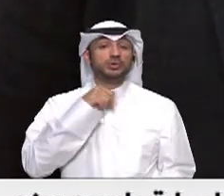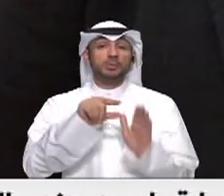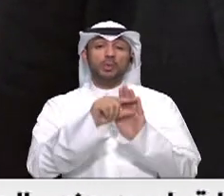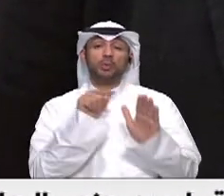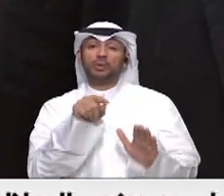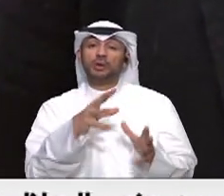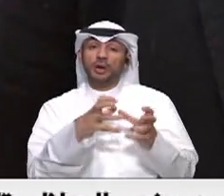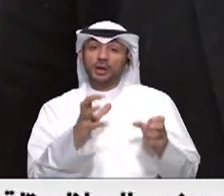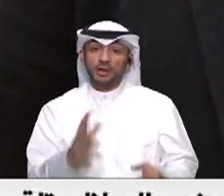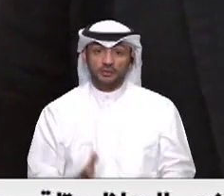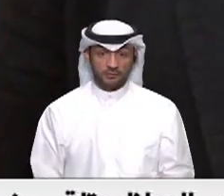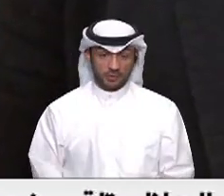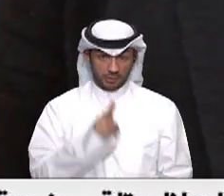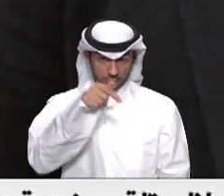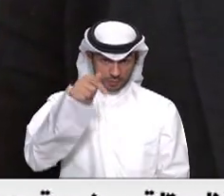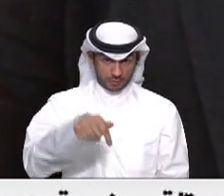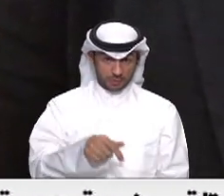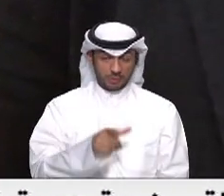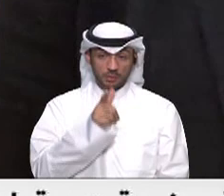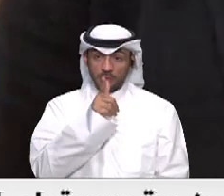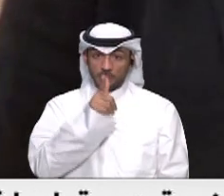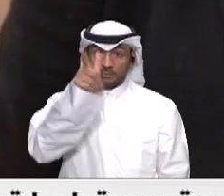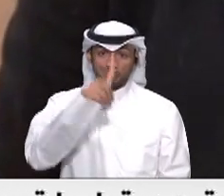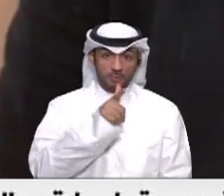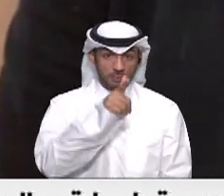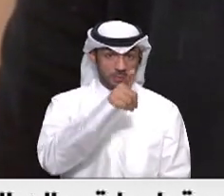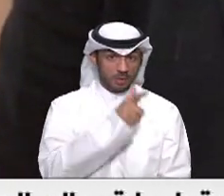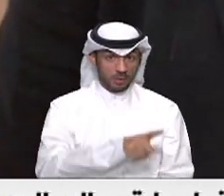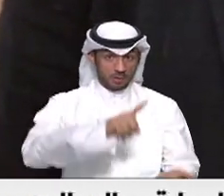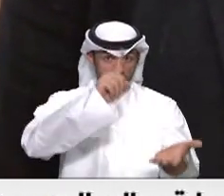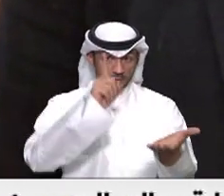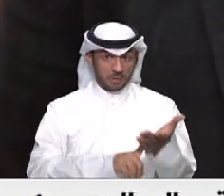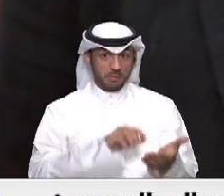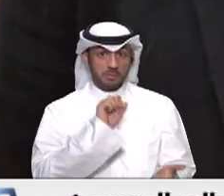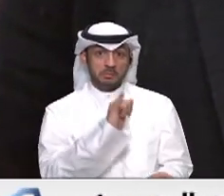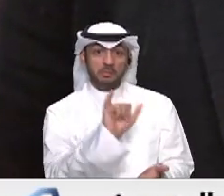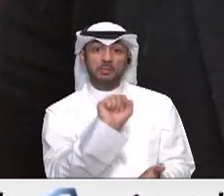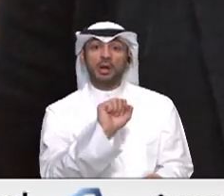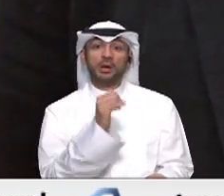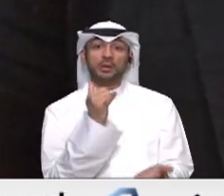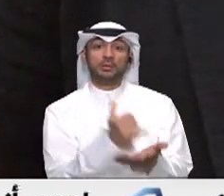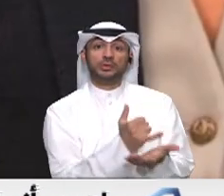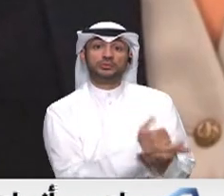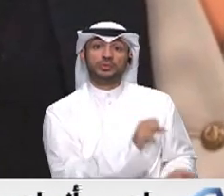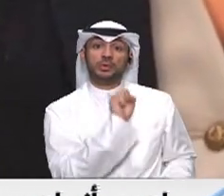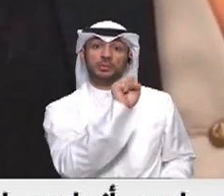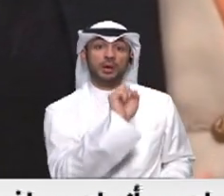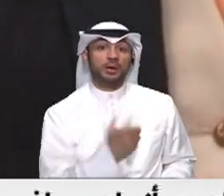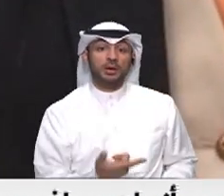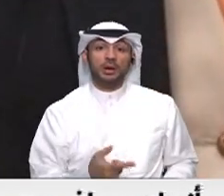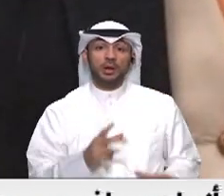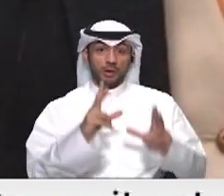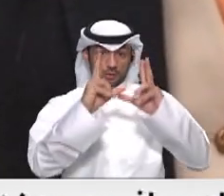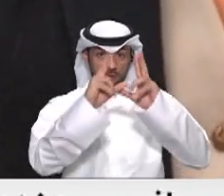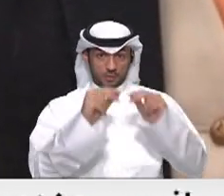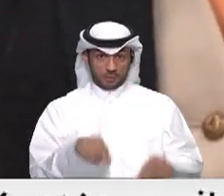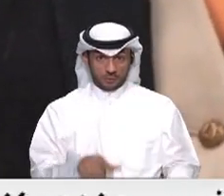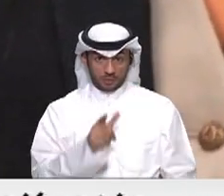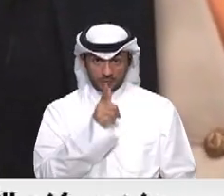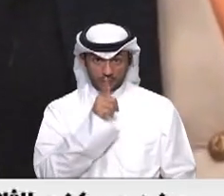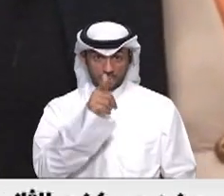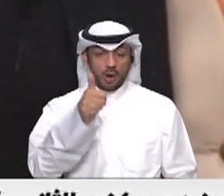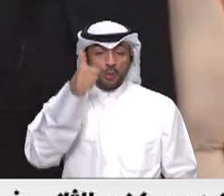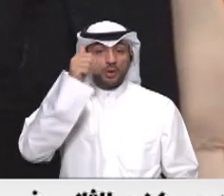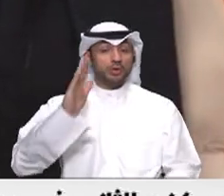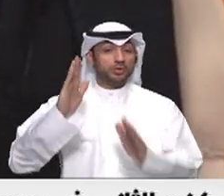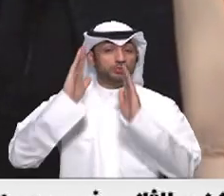اليوم كان هناك تصاريح رسمية من السلطات اللبنانية من الرئاسة الأولى والرئاسة الثانية تشكر قوات